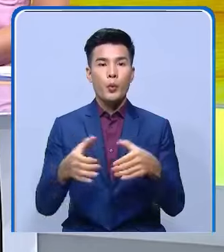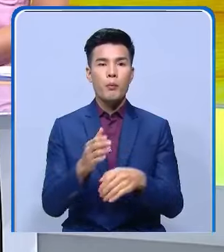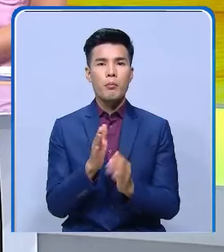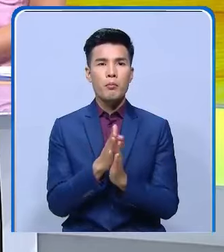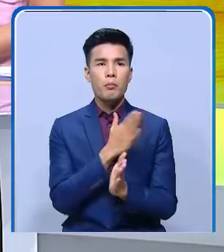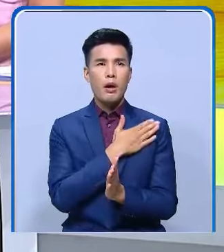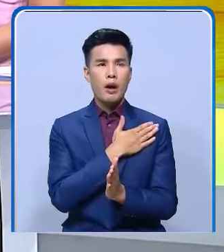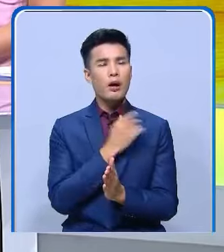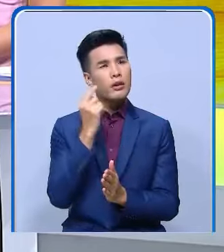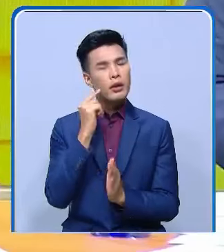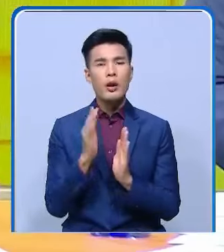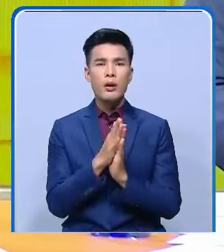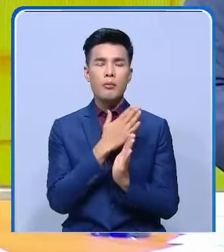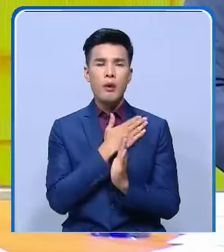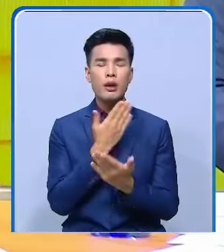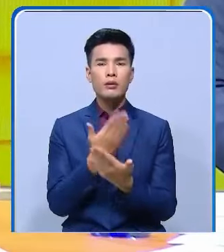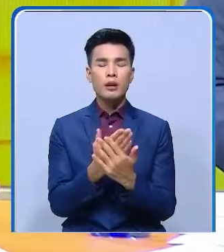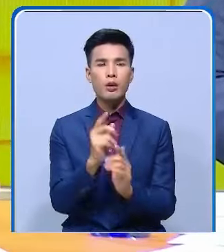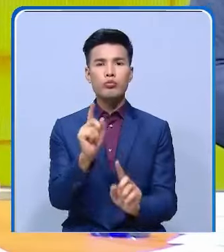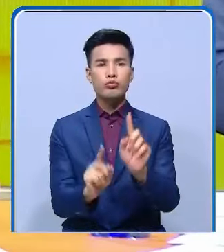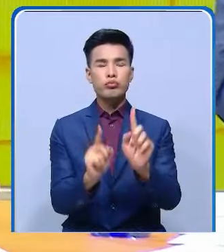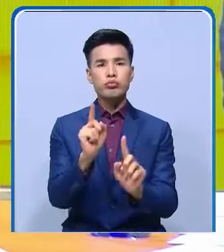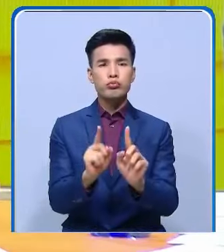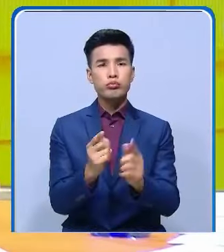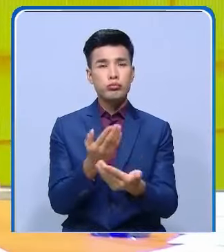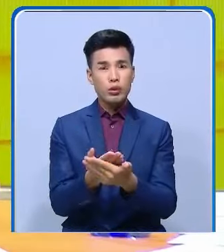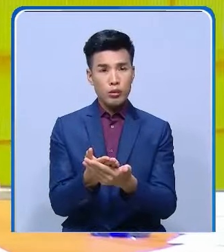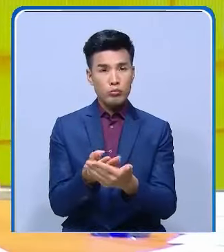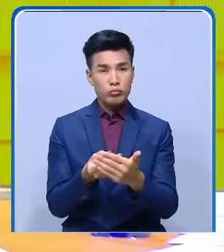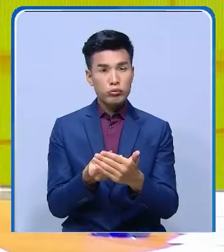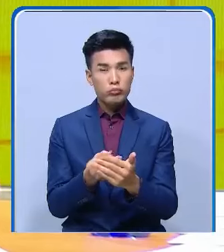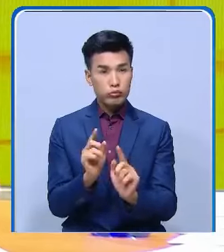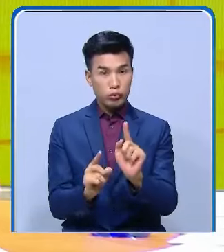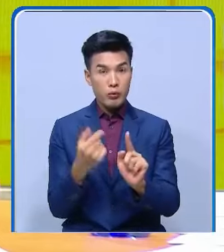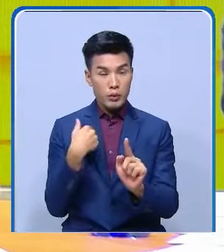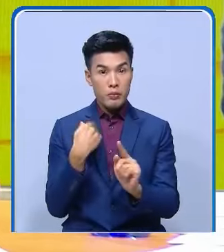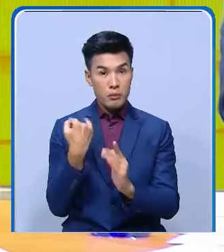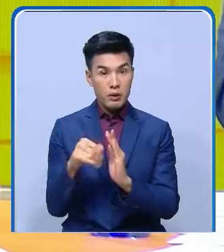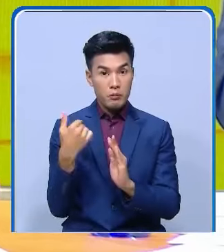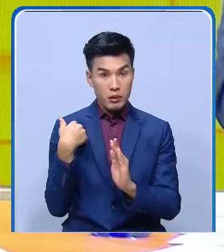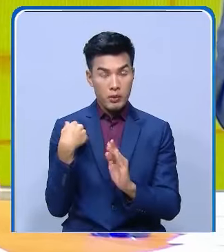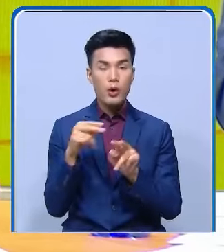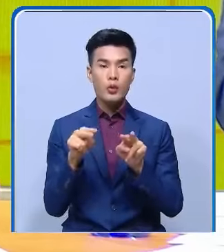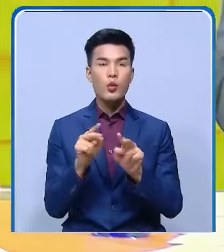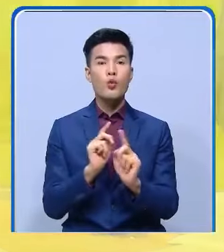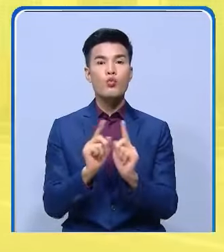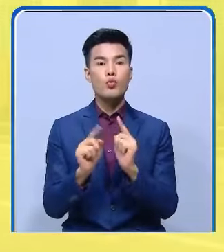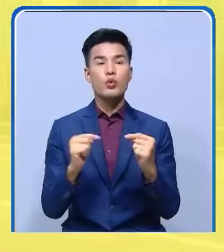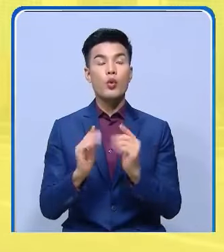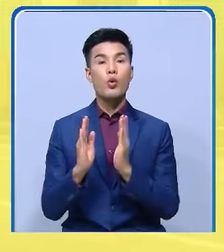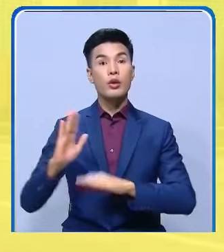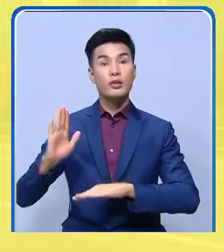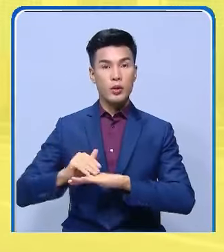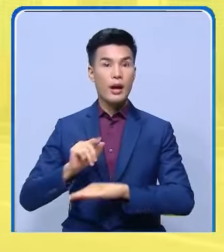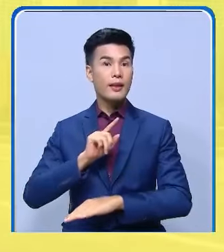เอ๊ะการที่พระเทรดหุ้นแบบนี้เนี่ยมันผิดวินัยสงฆ์หรือเปล่านะคะวันนี้เรามีคำตอบมาให้ผู้สื่อข่าวเราไปพูดคุยกับผู้เชี่ยวชาญมาแล้วเดี๋ยวมาเล่า